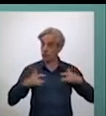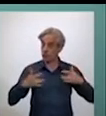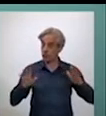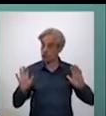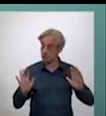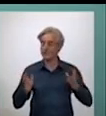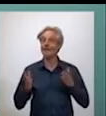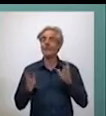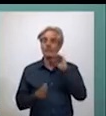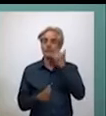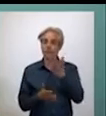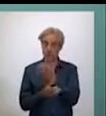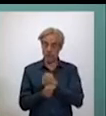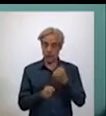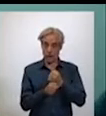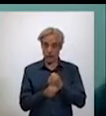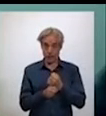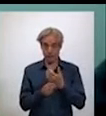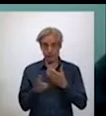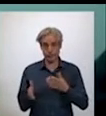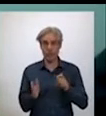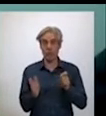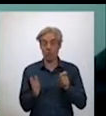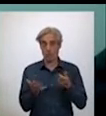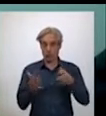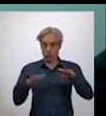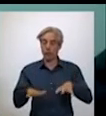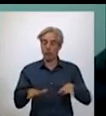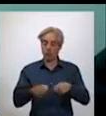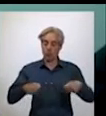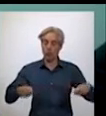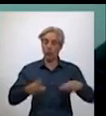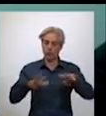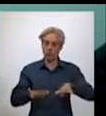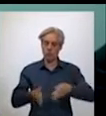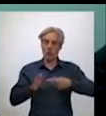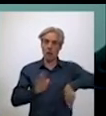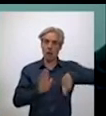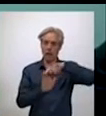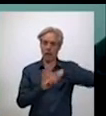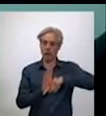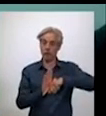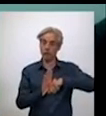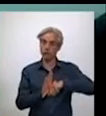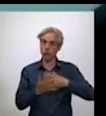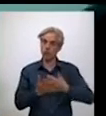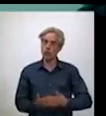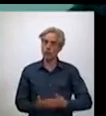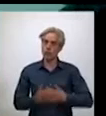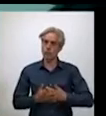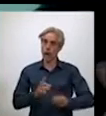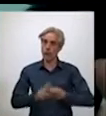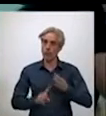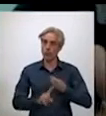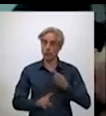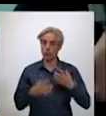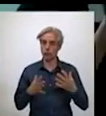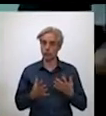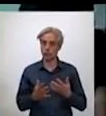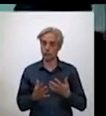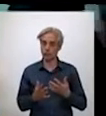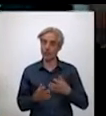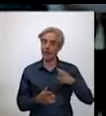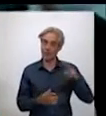nous avons mis en œuvre en 9 mois des mesures très substantielles qui ont d'ailleurs été